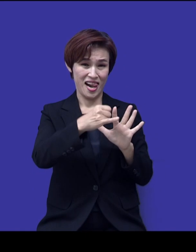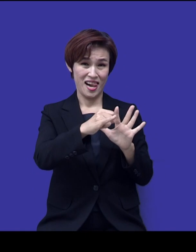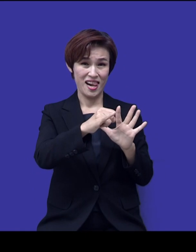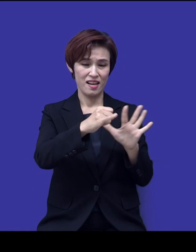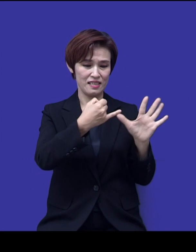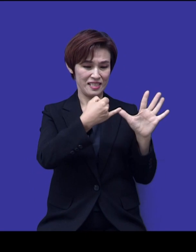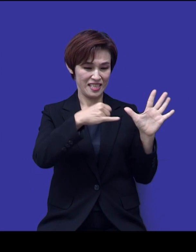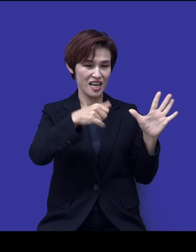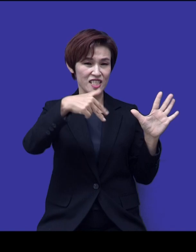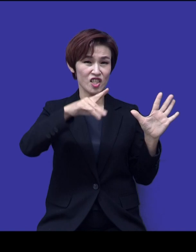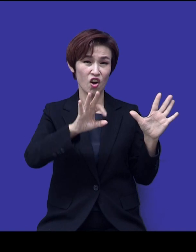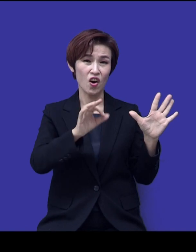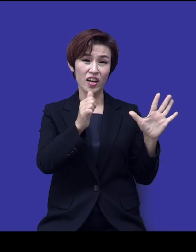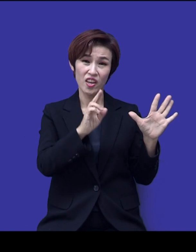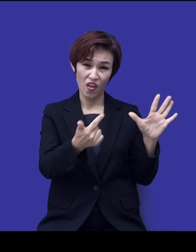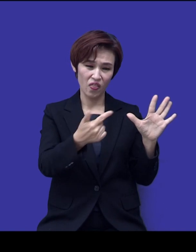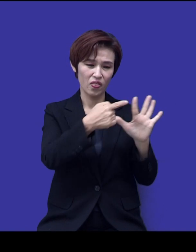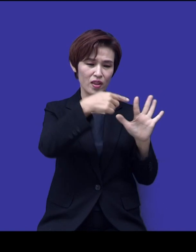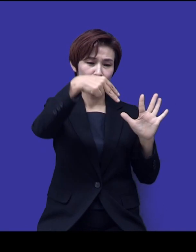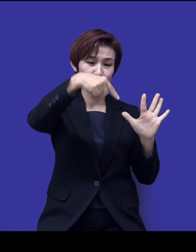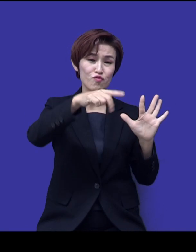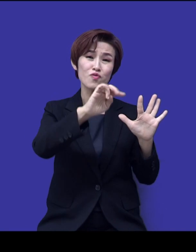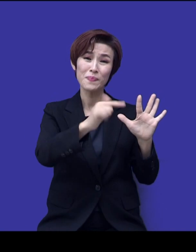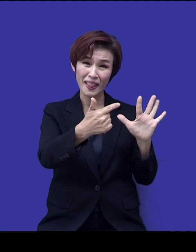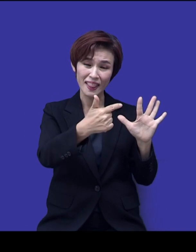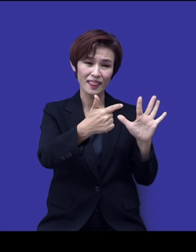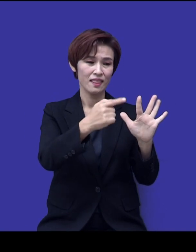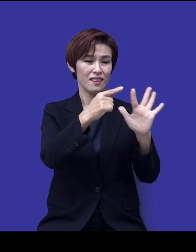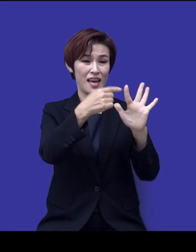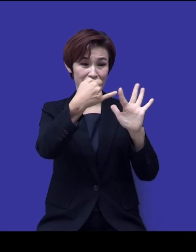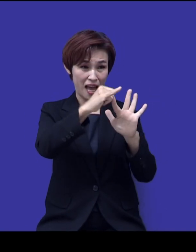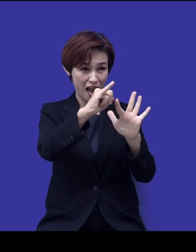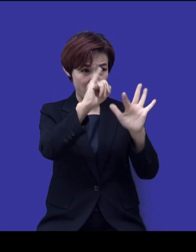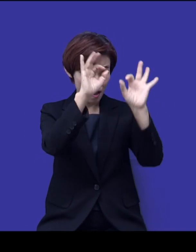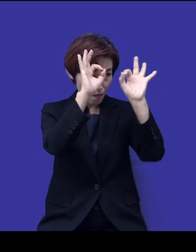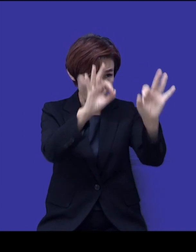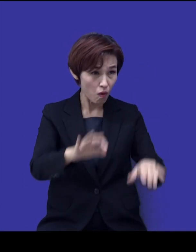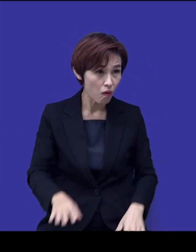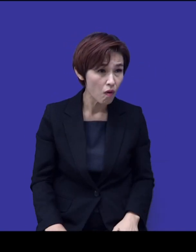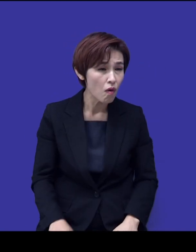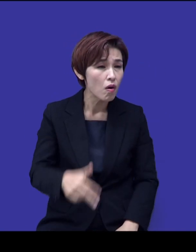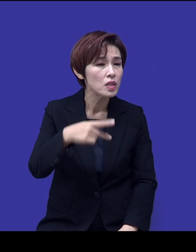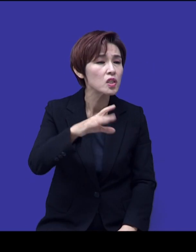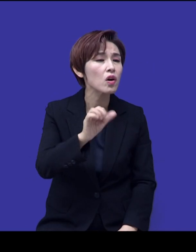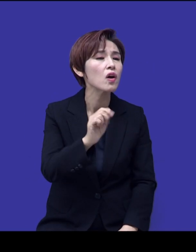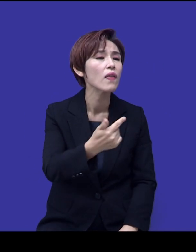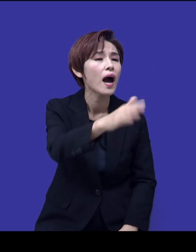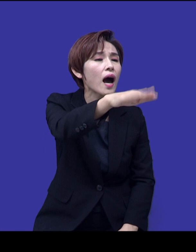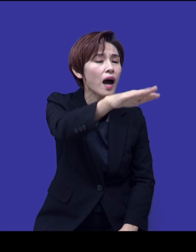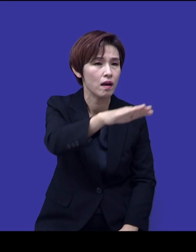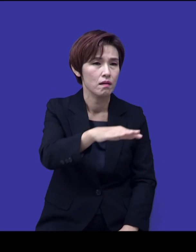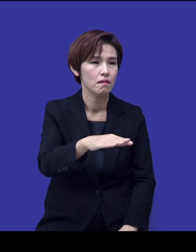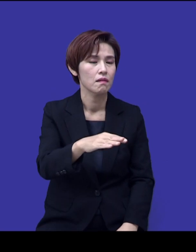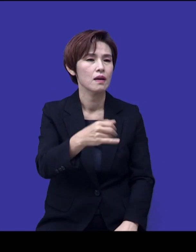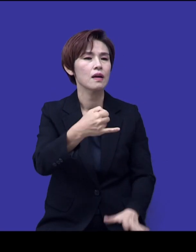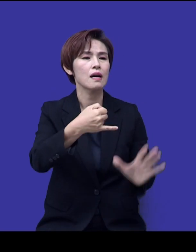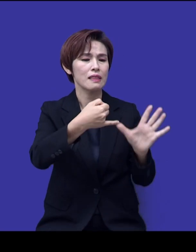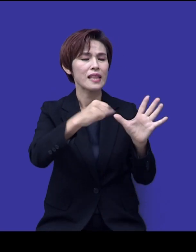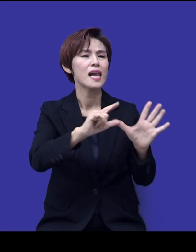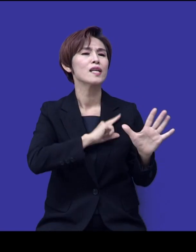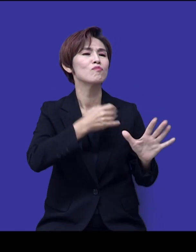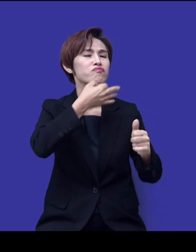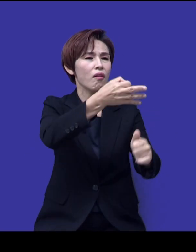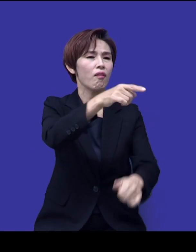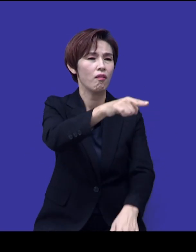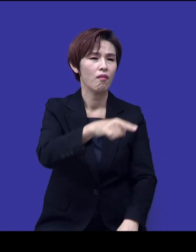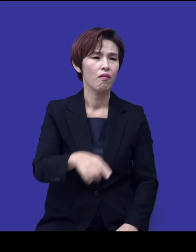큰딸 이름은 정연이고 밑에 있는 수민이에요. 네. 수민이를 보고 이렇게 얘기했대요. 정연아 이리 와봐. 자기는 정연이가 아니니까 안